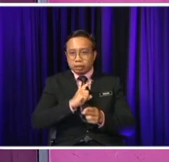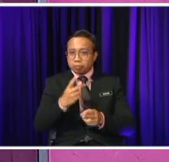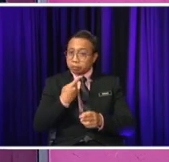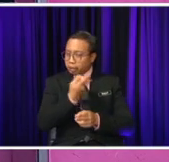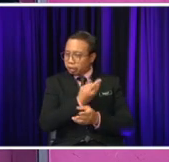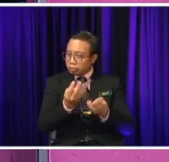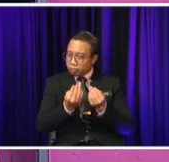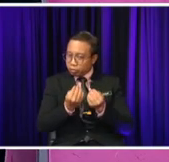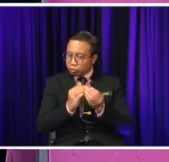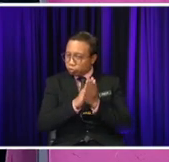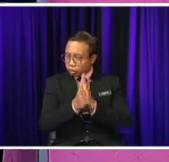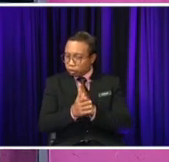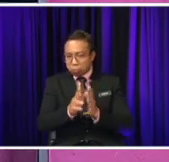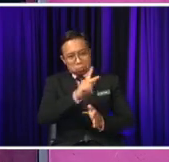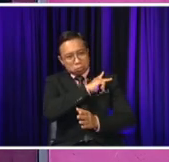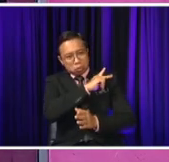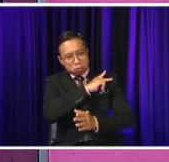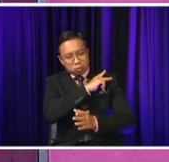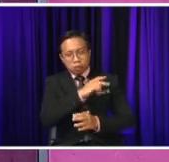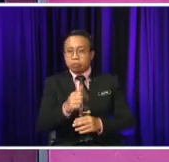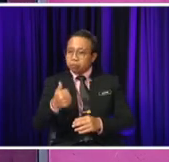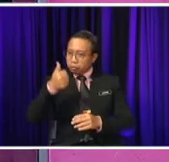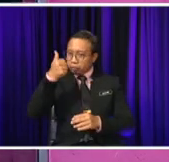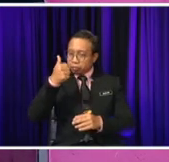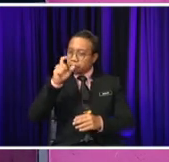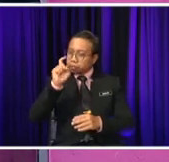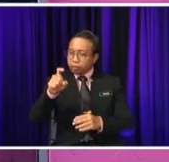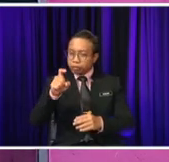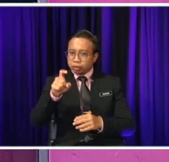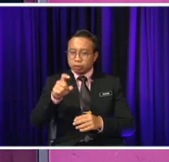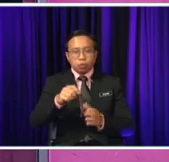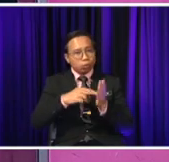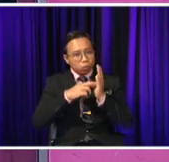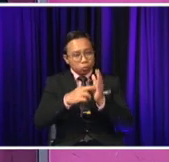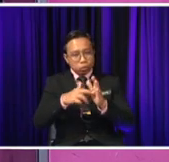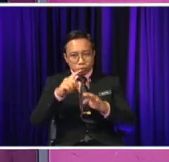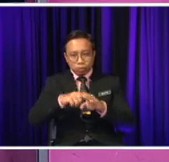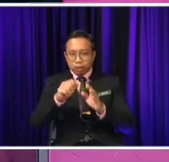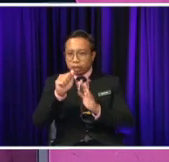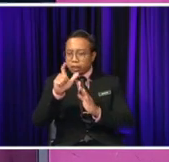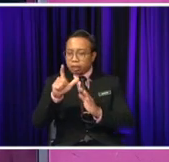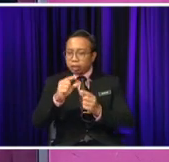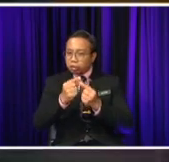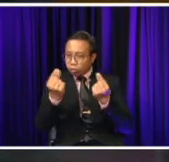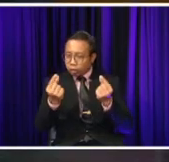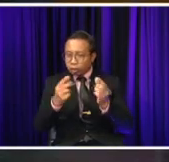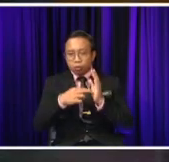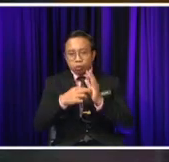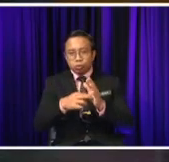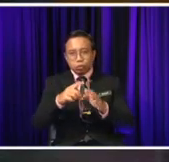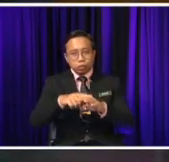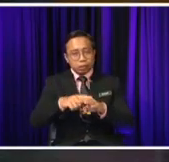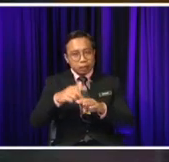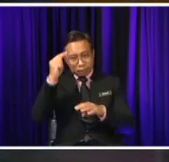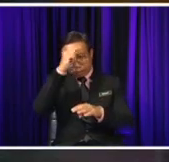jadi seorang pemimpin kita jadi seorang pemerintah kita kena bujuk pada Alquran kita karena rujuk banyak apa yang Nabi